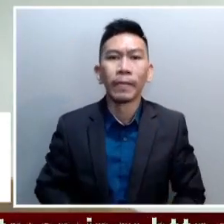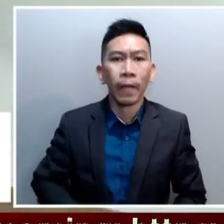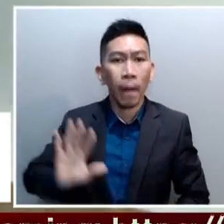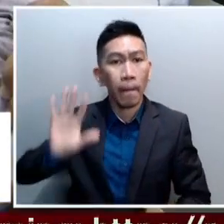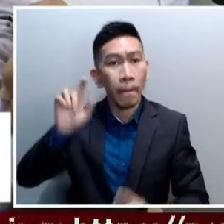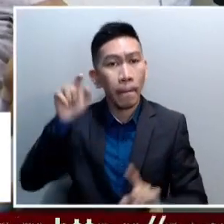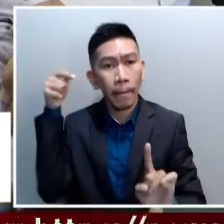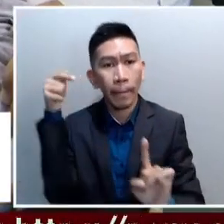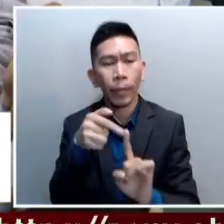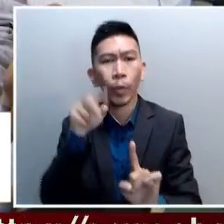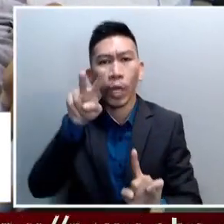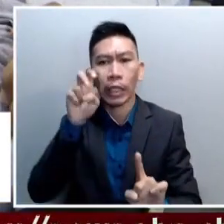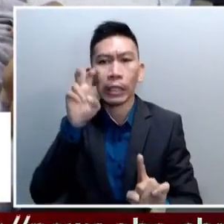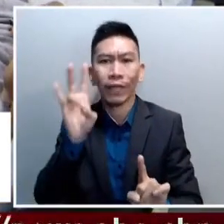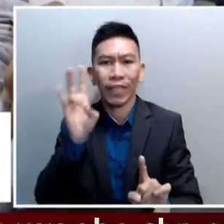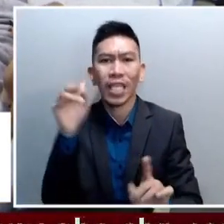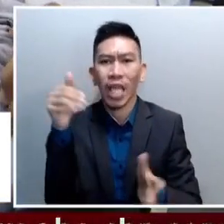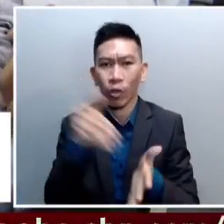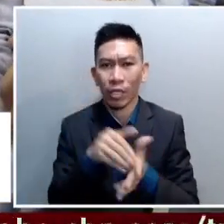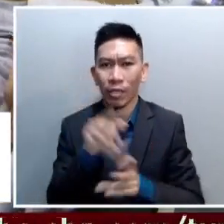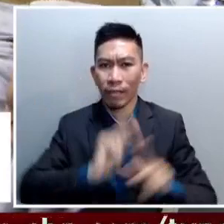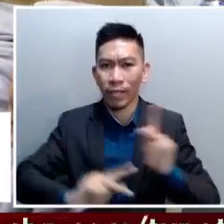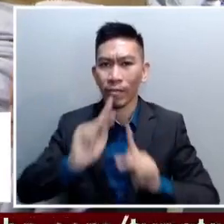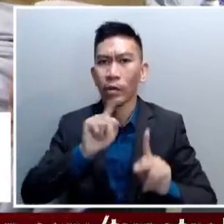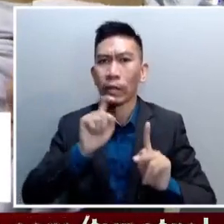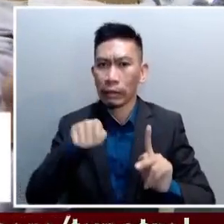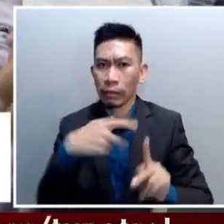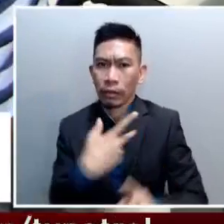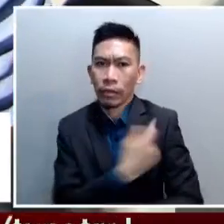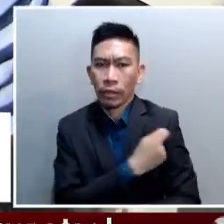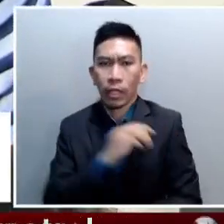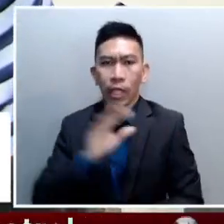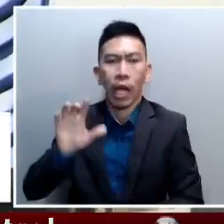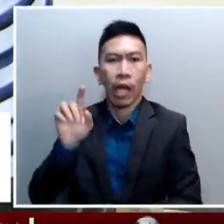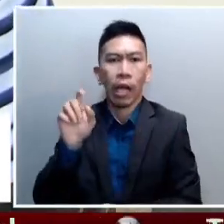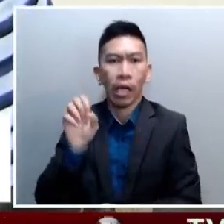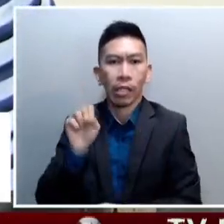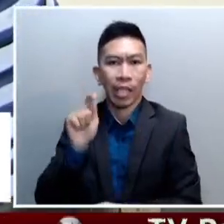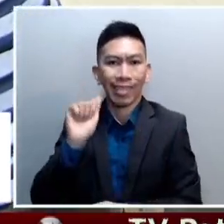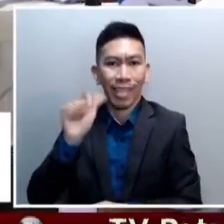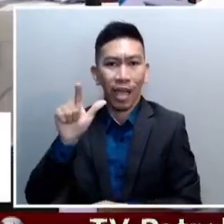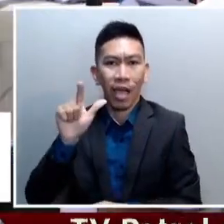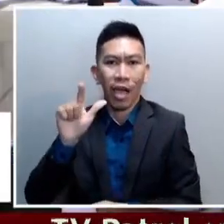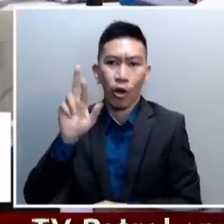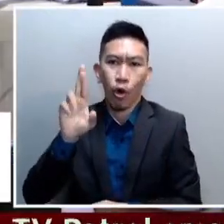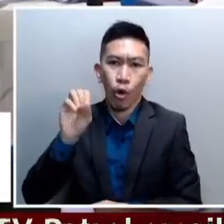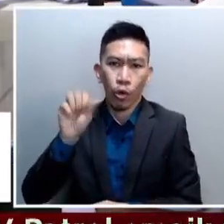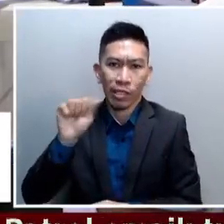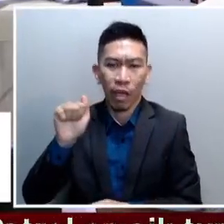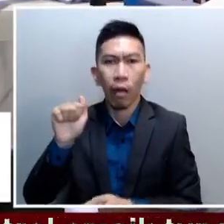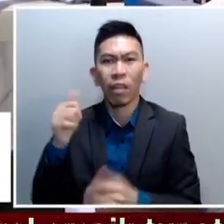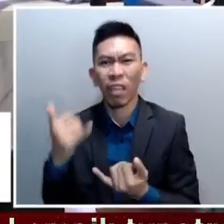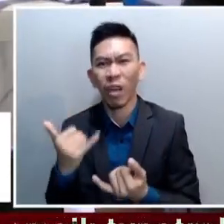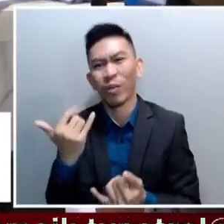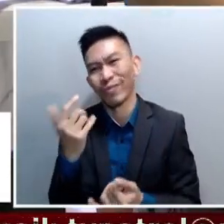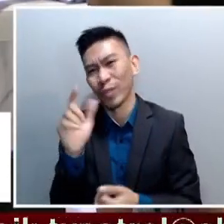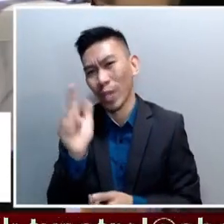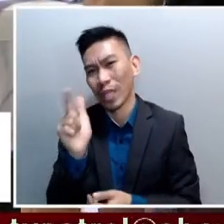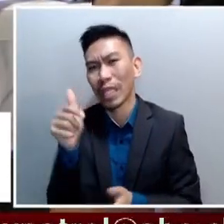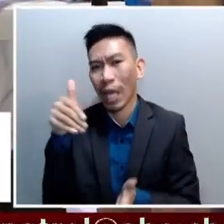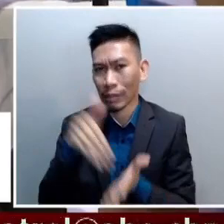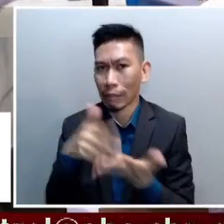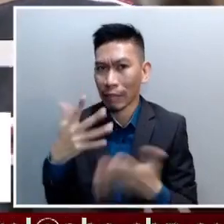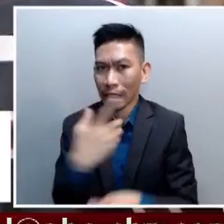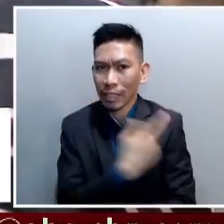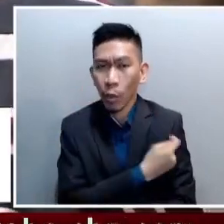270,000 na residente ng Santa Rosa. Pero 20,000 pa lang ang natutulukan dahil pautay-utay ang dating ng mga